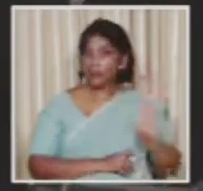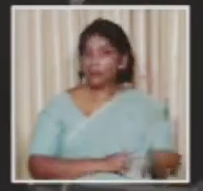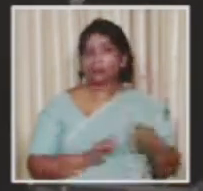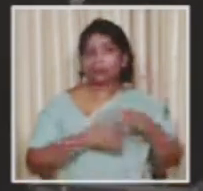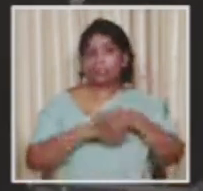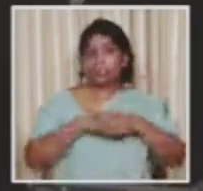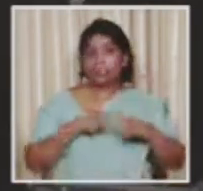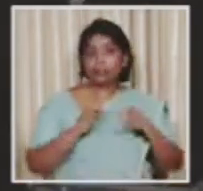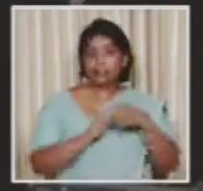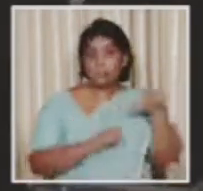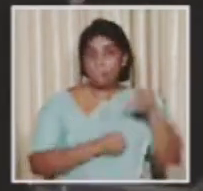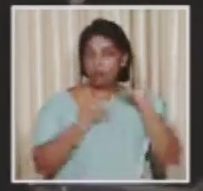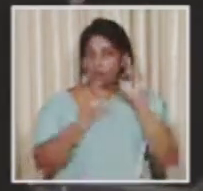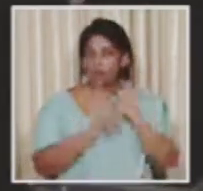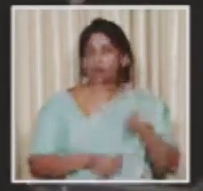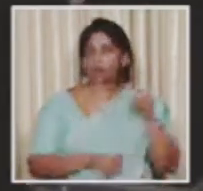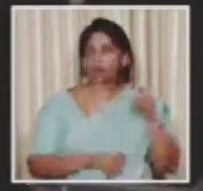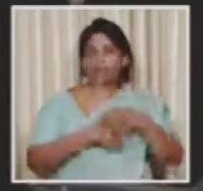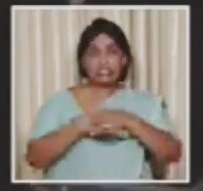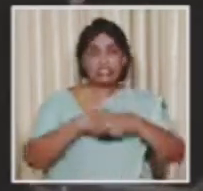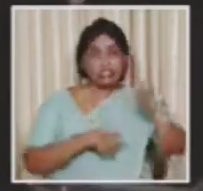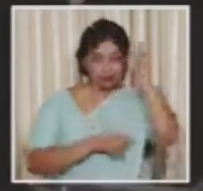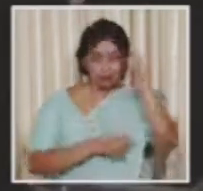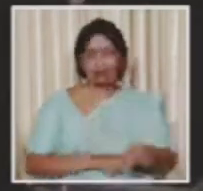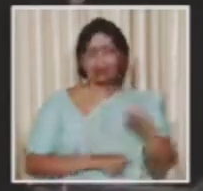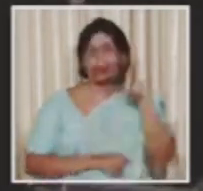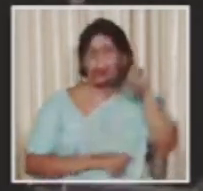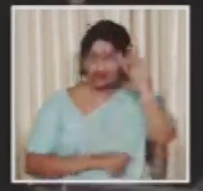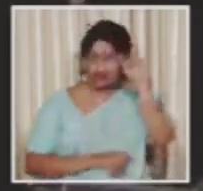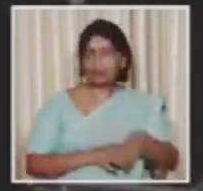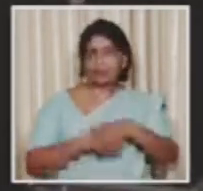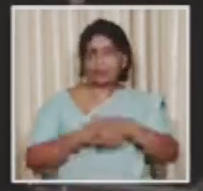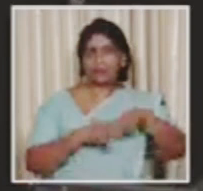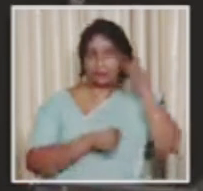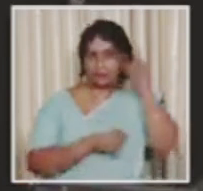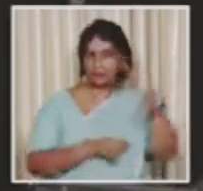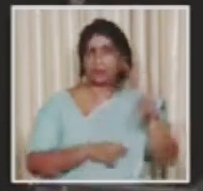ජාතිවාදයට පාවිච්චි කරන හැටි. මේ ජාතිවාදියා. මේ තමයි